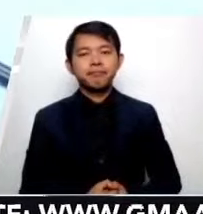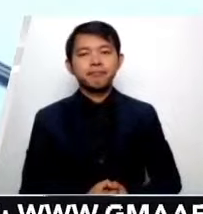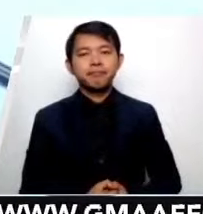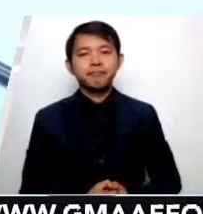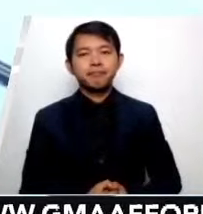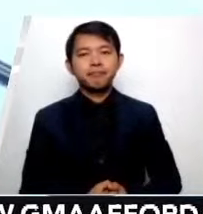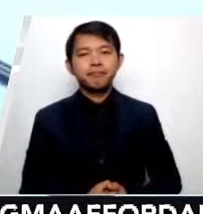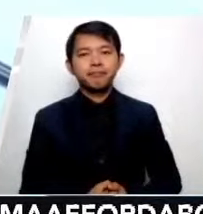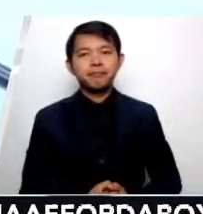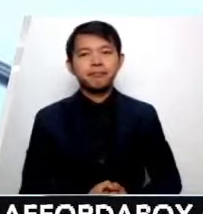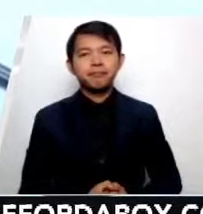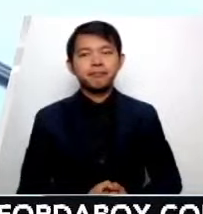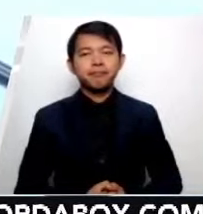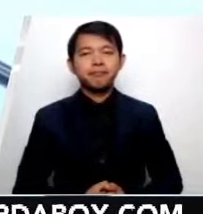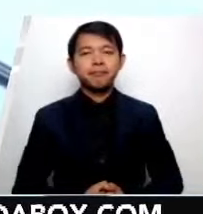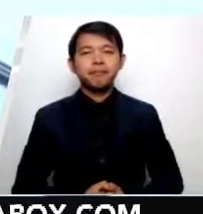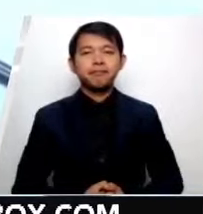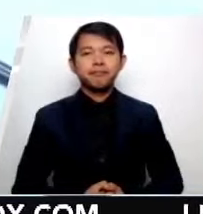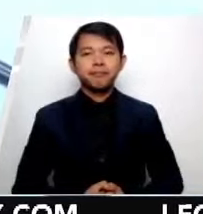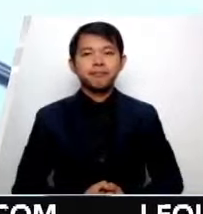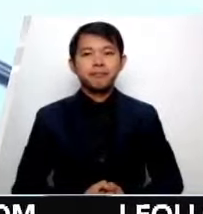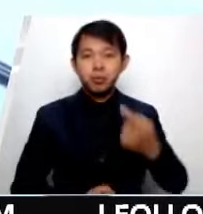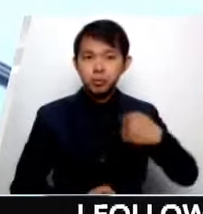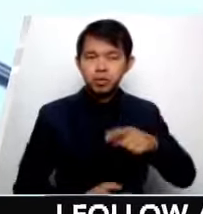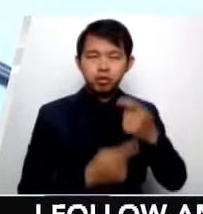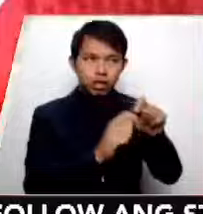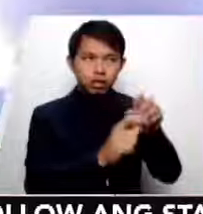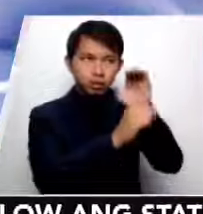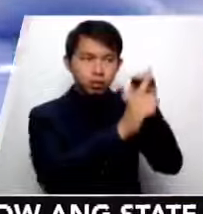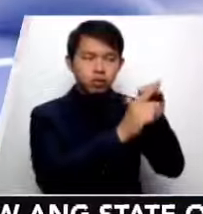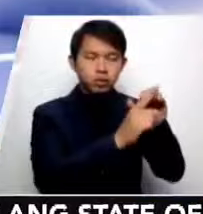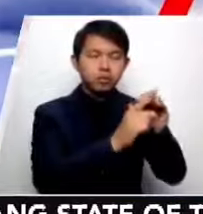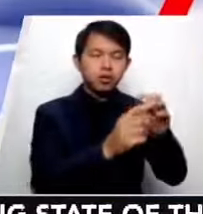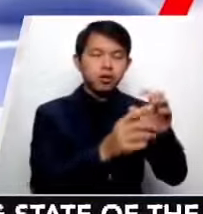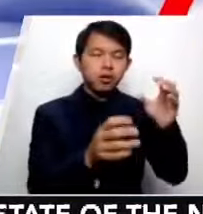Sinusubukan pa namin makuha ang panig ng Malacanang.